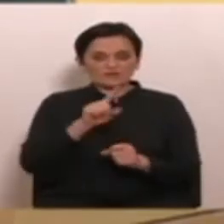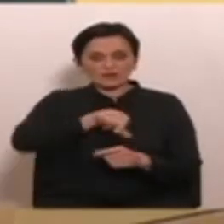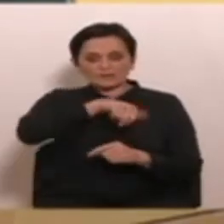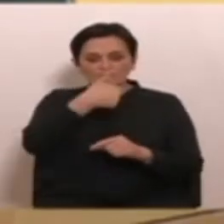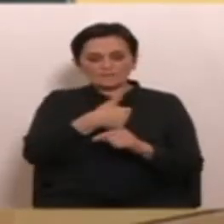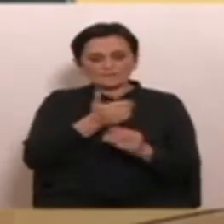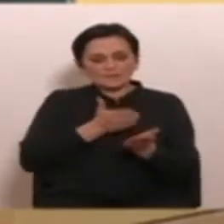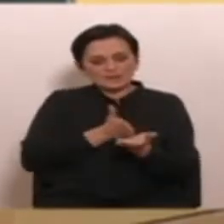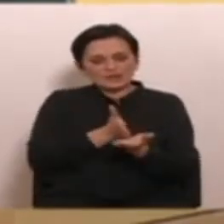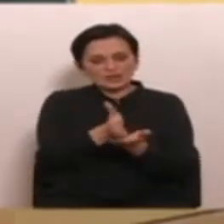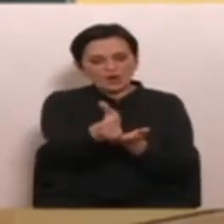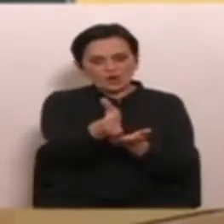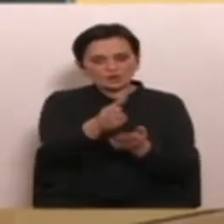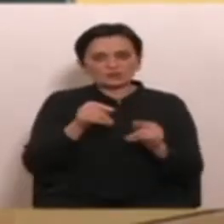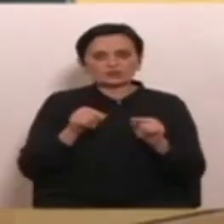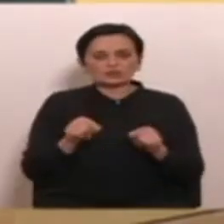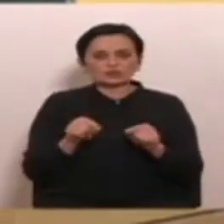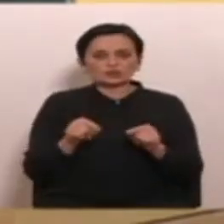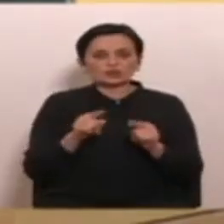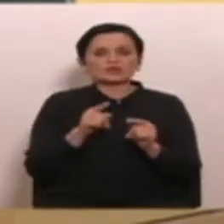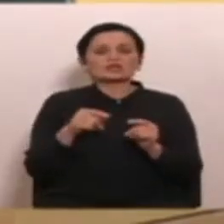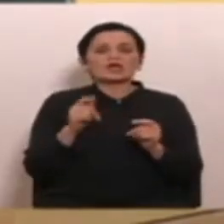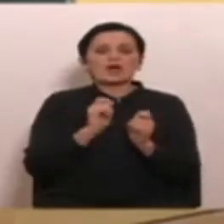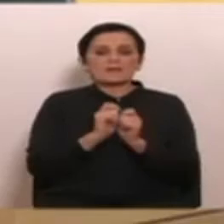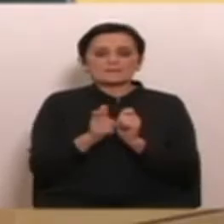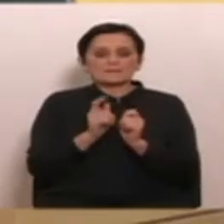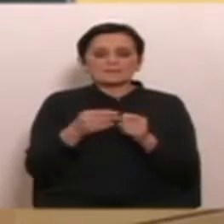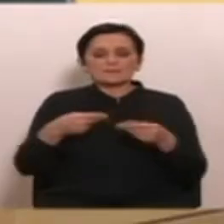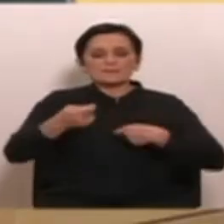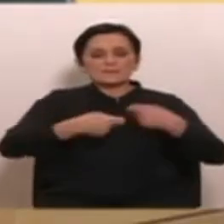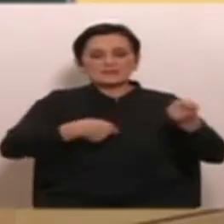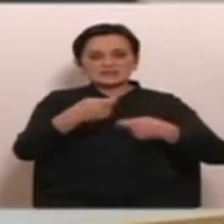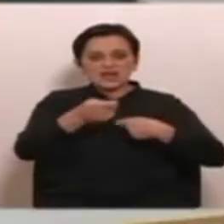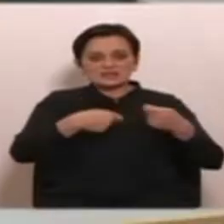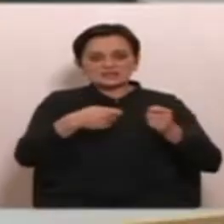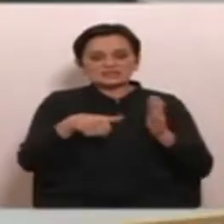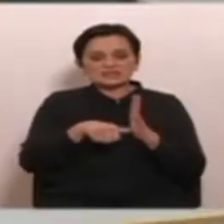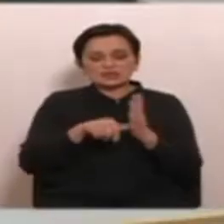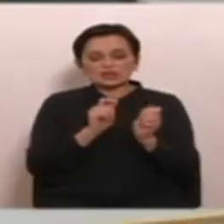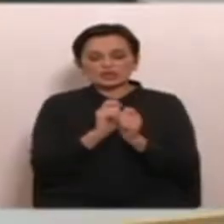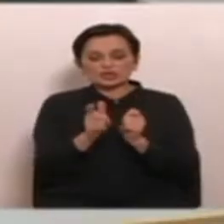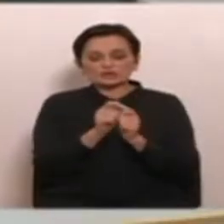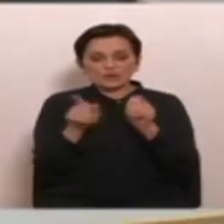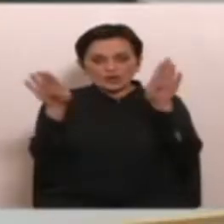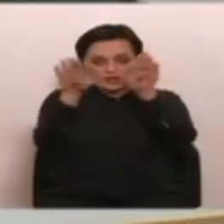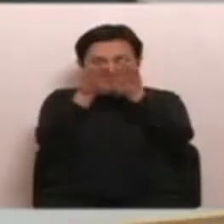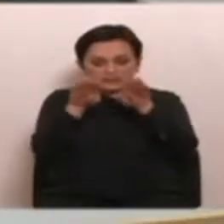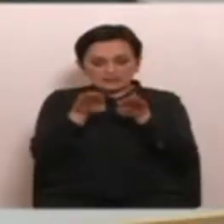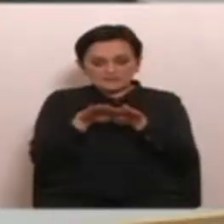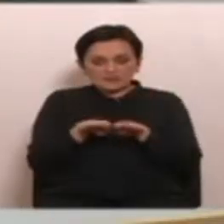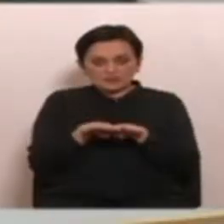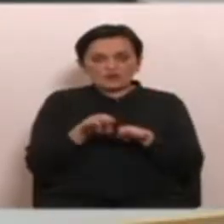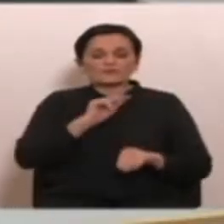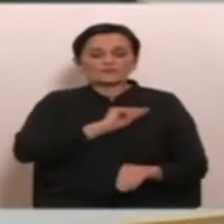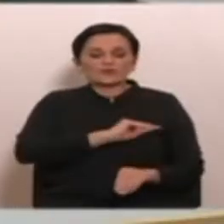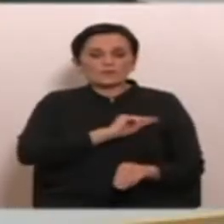სექტორებში ბიზნესების, ინვესტორების იდენტიფიცირებას და ვიმუშავებთ მათ მოზიდვაზე.